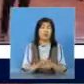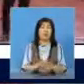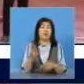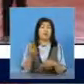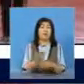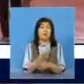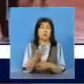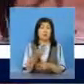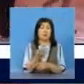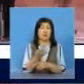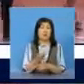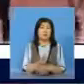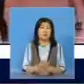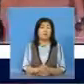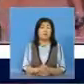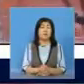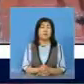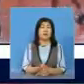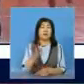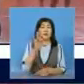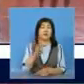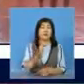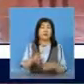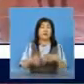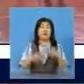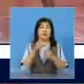второй раз у нас. Это традиционно каждый год будем